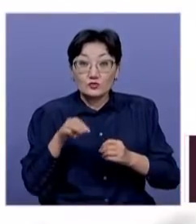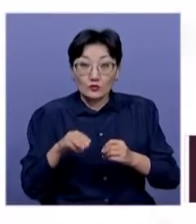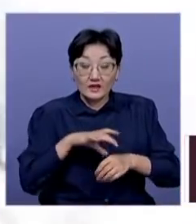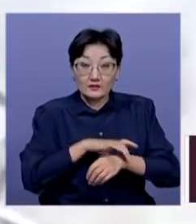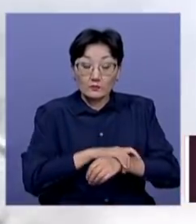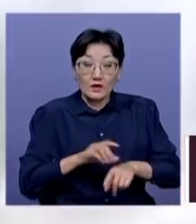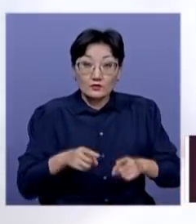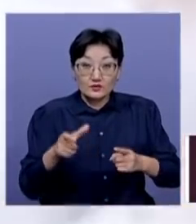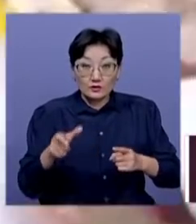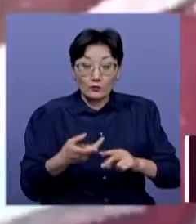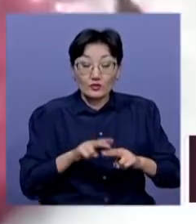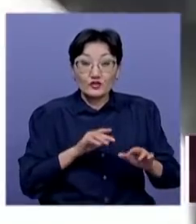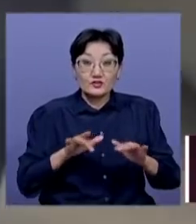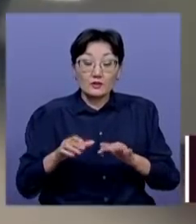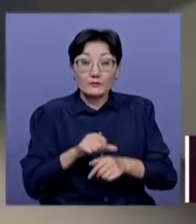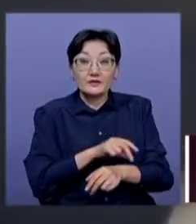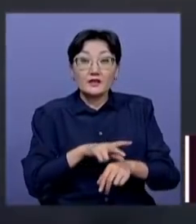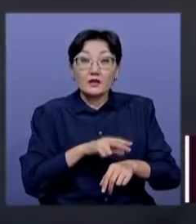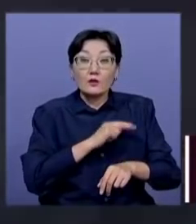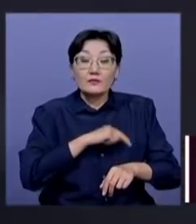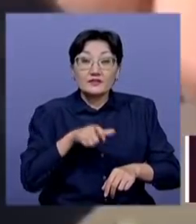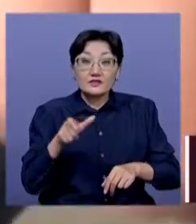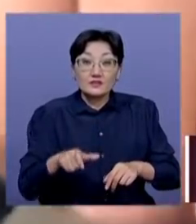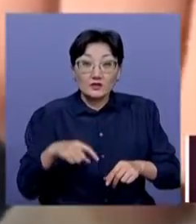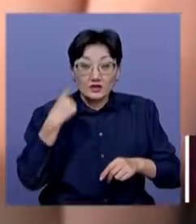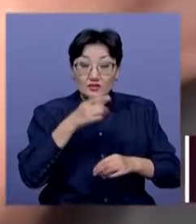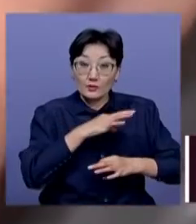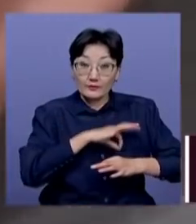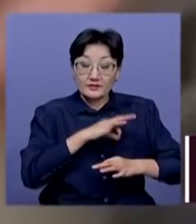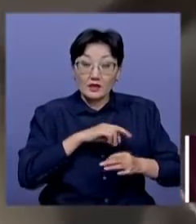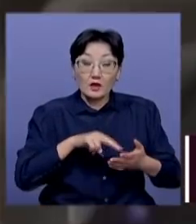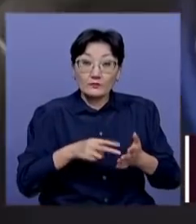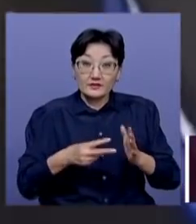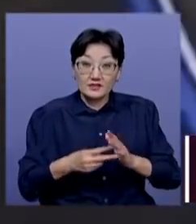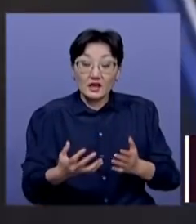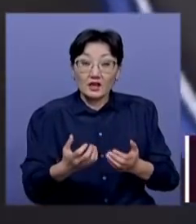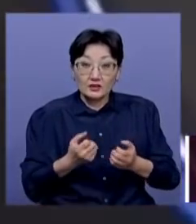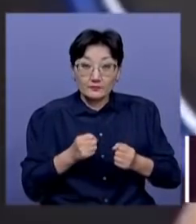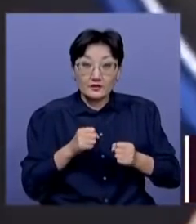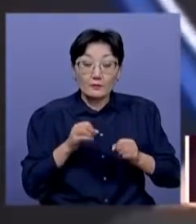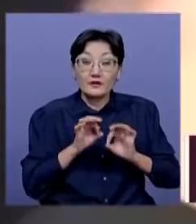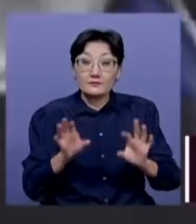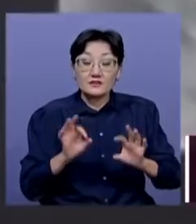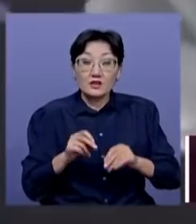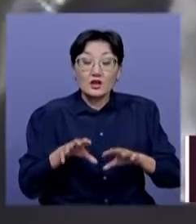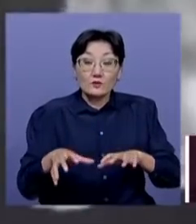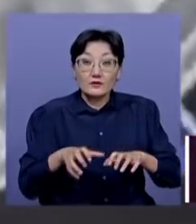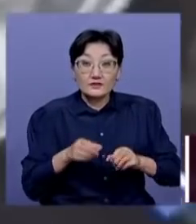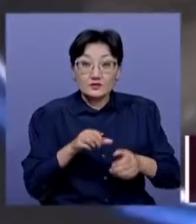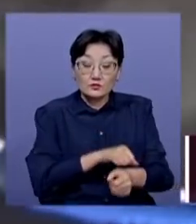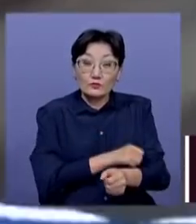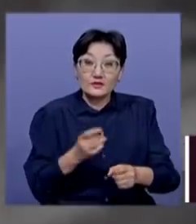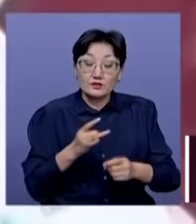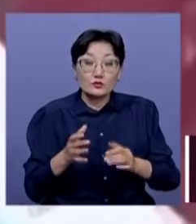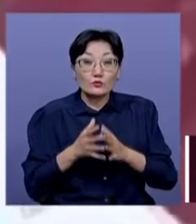Ал ұсталған азамат бұл әрекетін полиция қызметкерлеріне жеке пайдалану мақсатында алдым деп түсіндірді. Алайда тәркіленген есірткінің